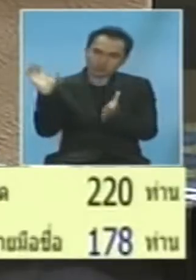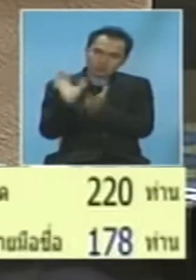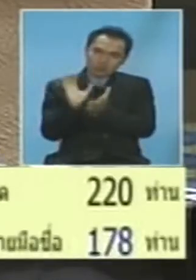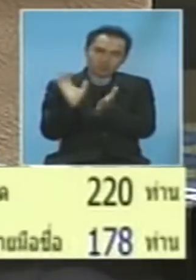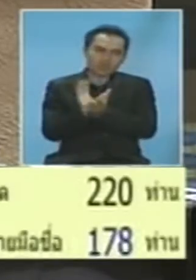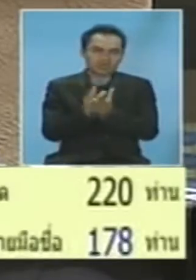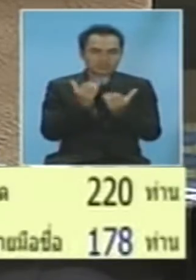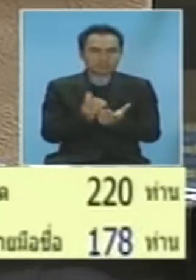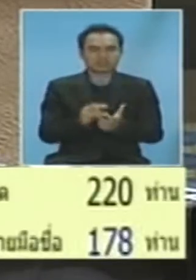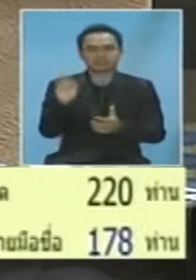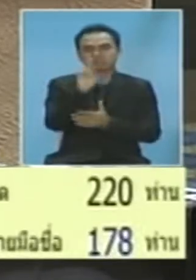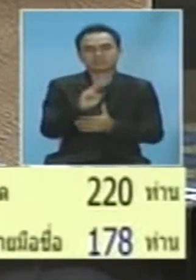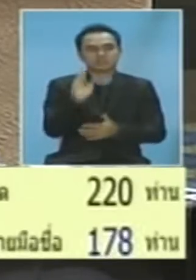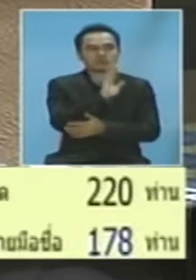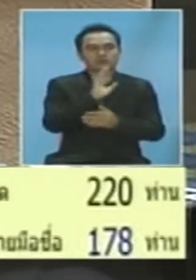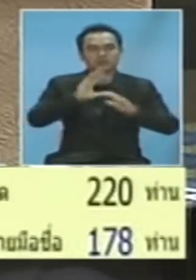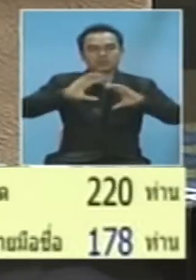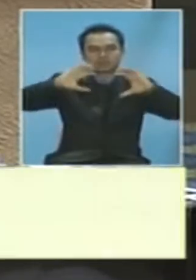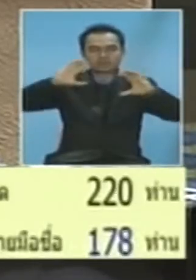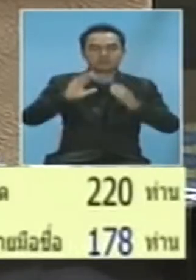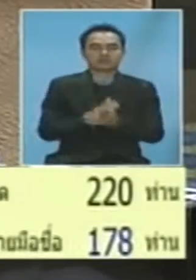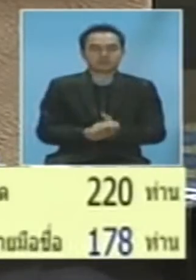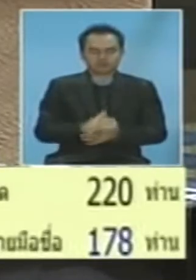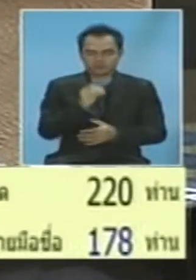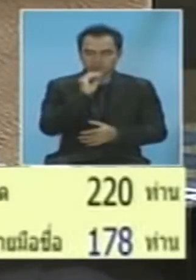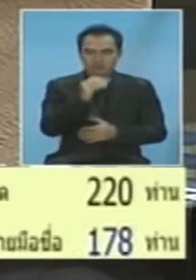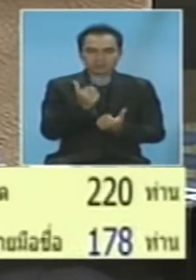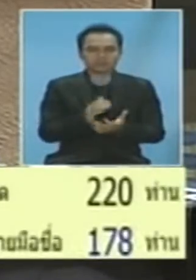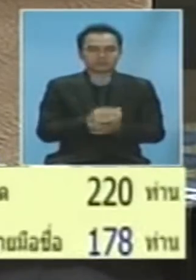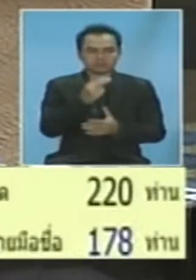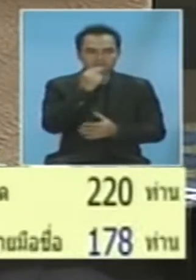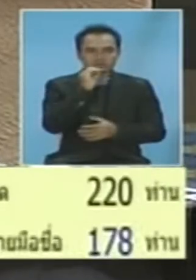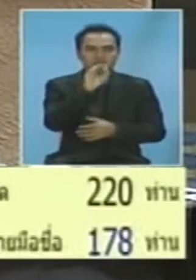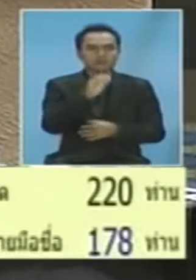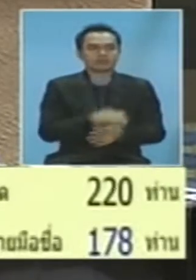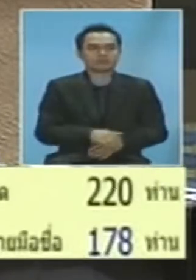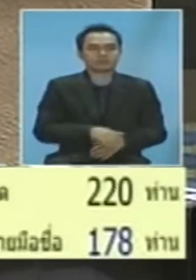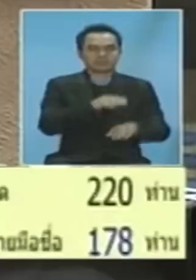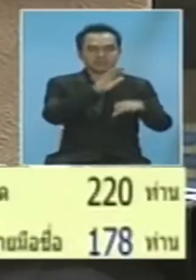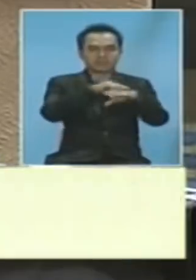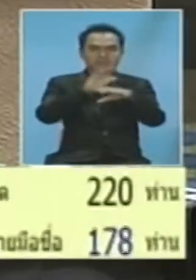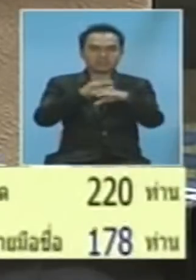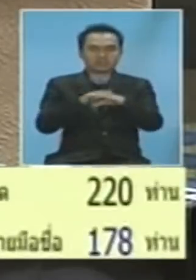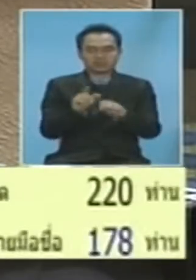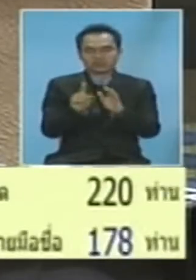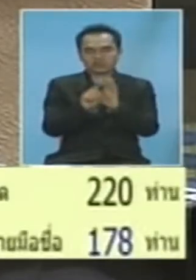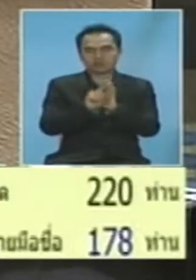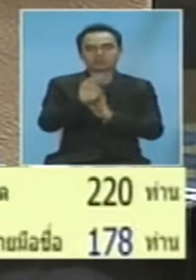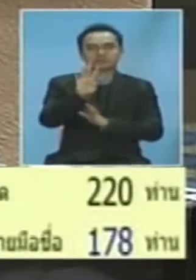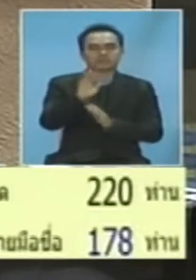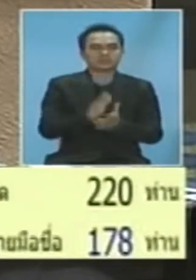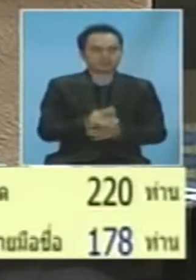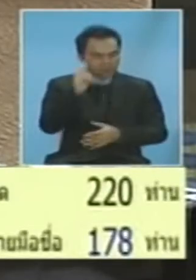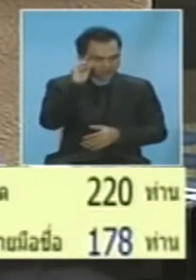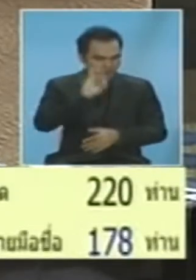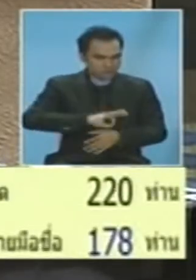การใช้จ่ายเงินของรัฐก็ได้มีหนังสือเตือนไปถึง4ฉบับด้วยความเป็นห่ว